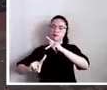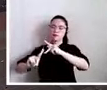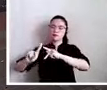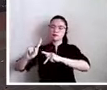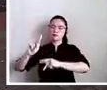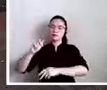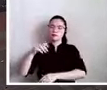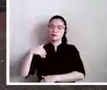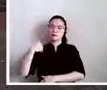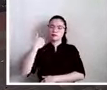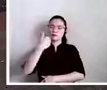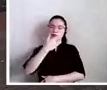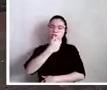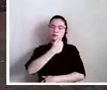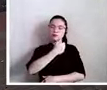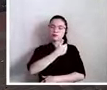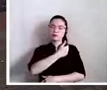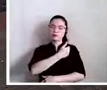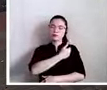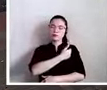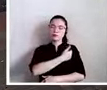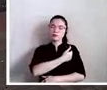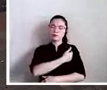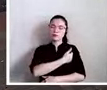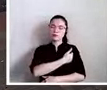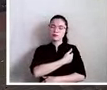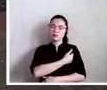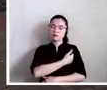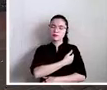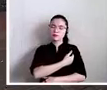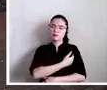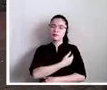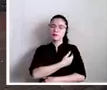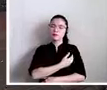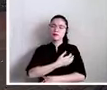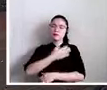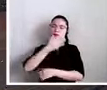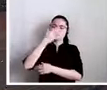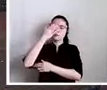ulit mo gawin kanimo